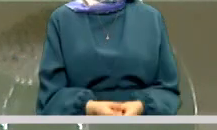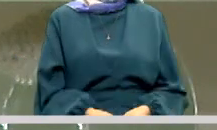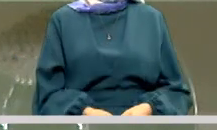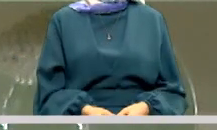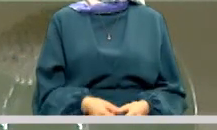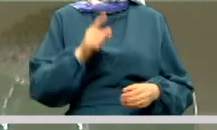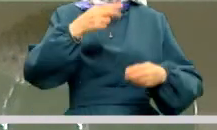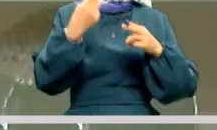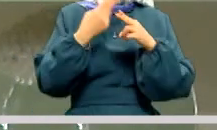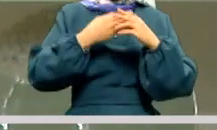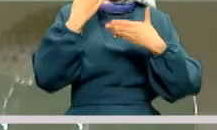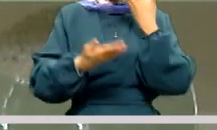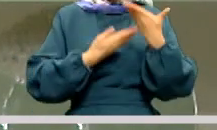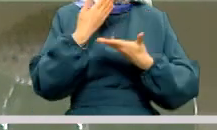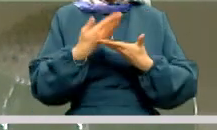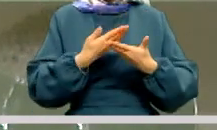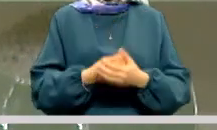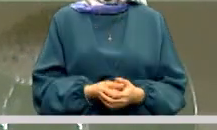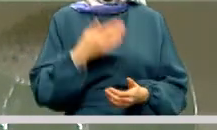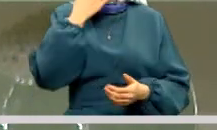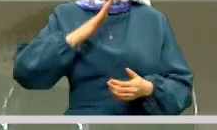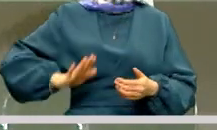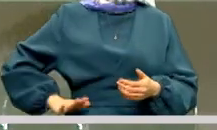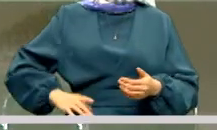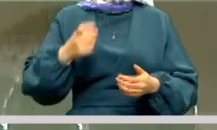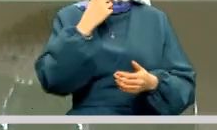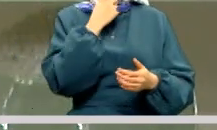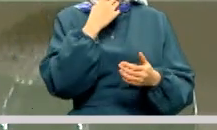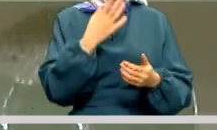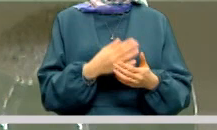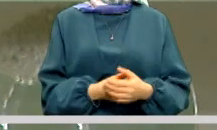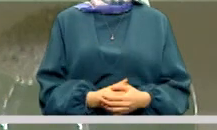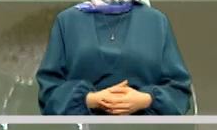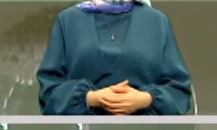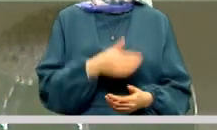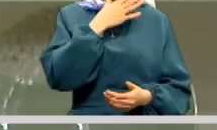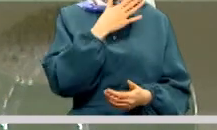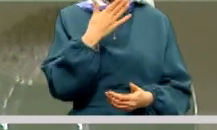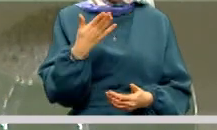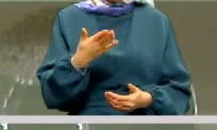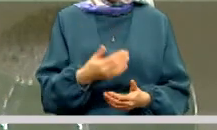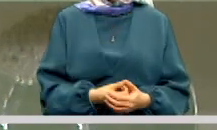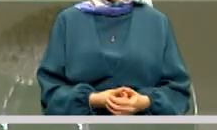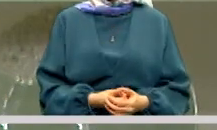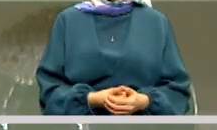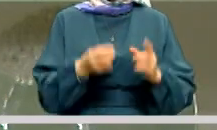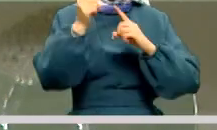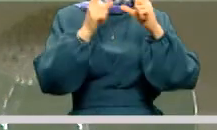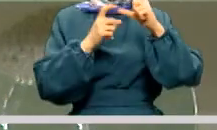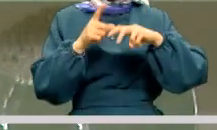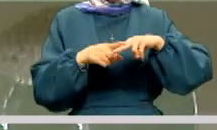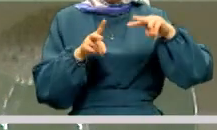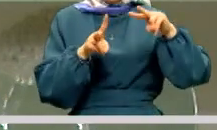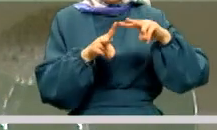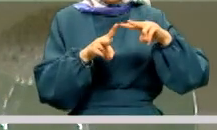bir örnek daha Vereceğim yine öğrencilik yıllarımda hocam bu sefer bilirsiniz mutlaka size İslam araştırmaları Merkezi